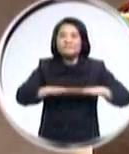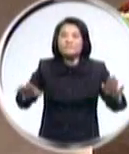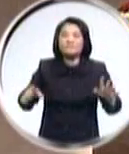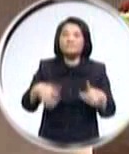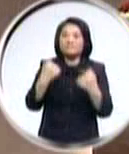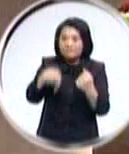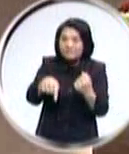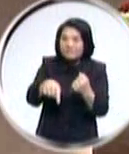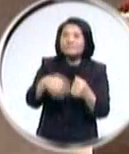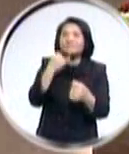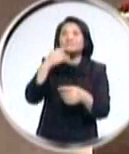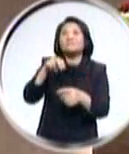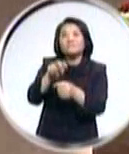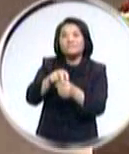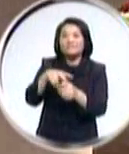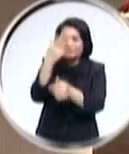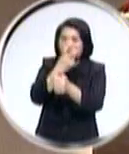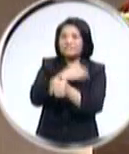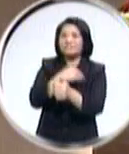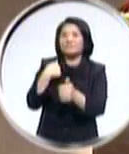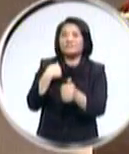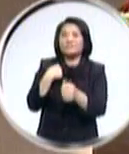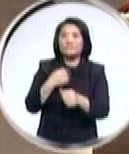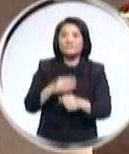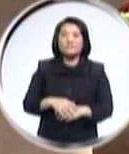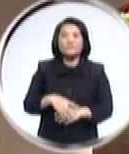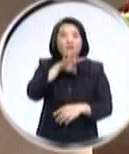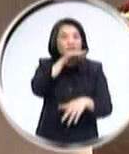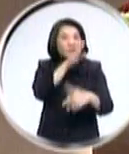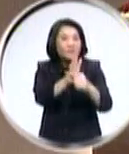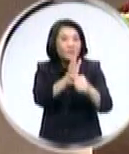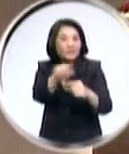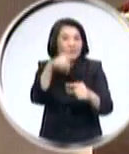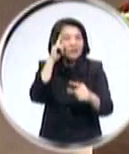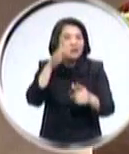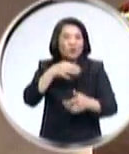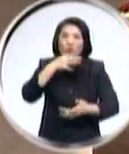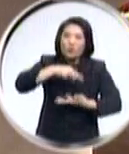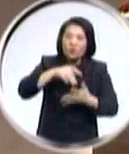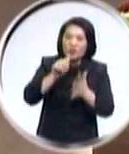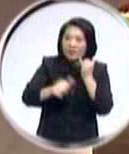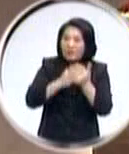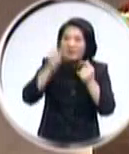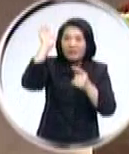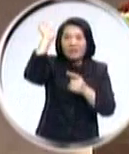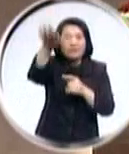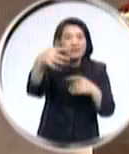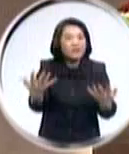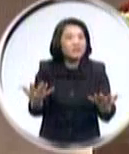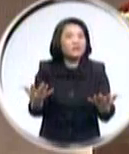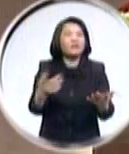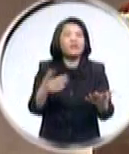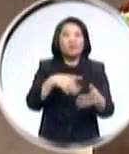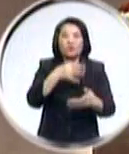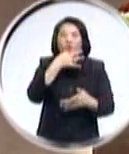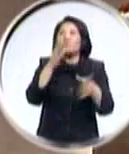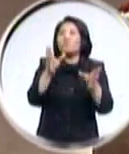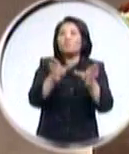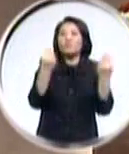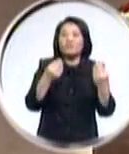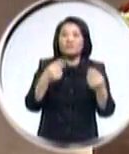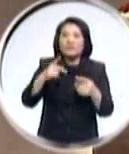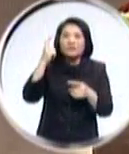就养、在地照护，中年人不需要担心儿女的未来，不必忧虑年老的